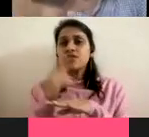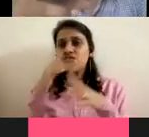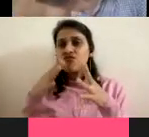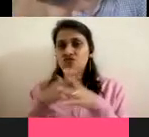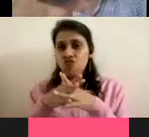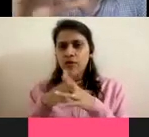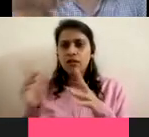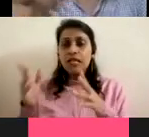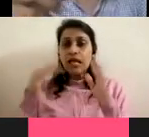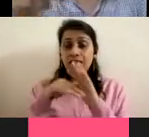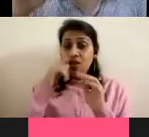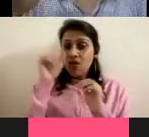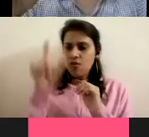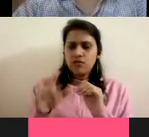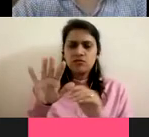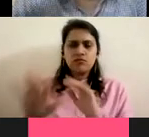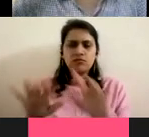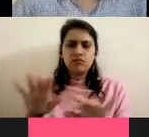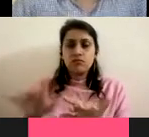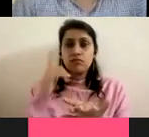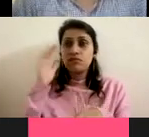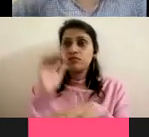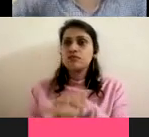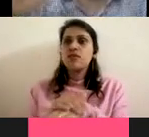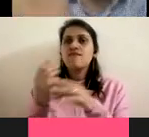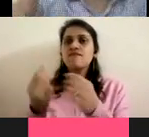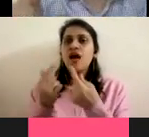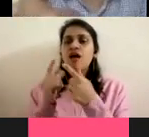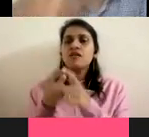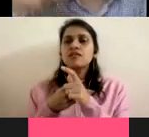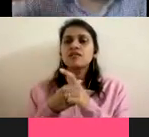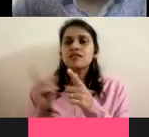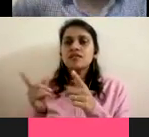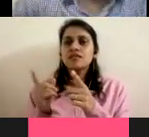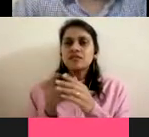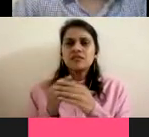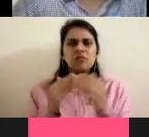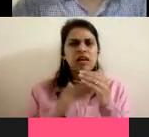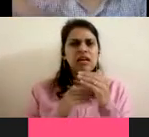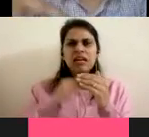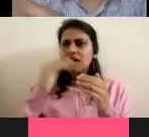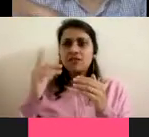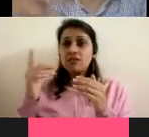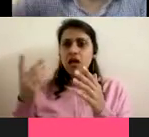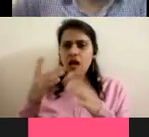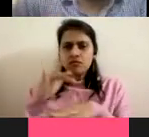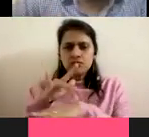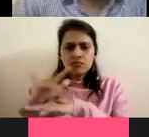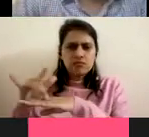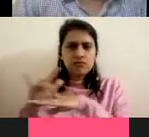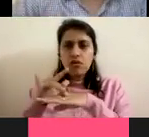डिटेक्ट कर सकते हैं उससे क्या होता है कि जो स्टेज हायर स्टेज जाने के पहले डिटेक्ट हो जाता है तो बहुत अच्छा है समाज के